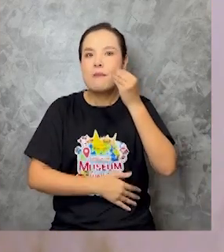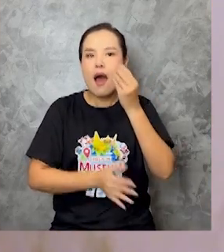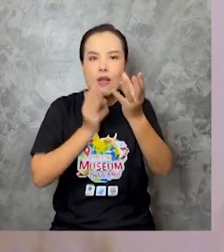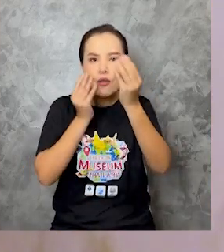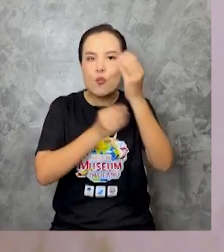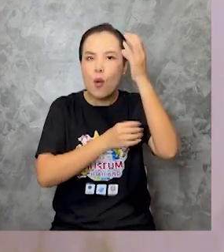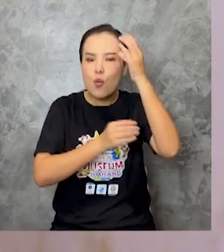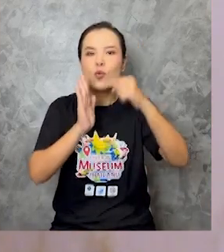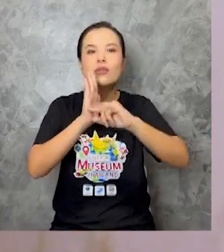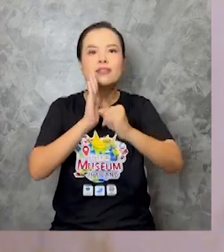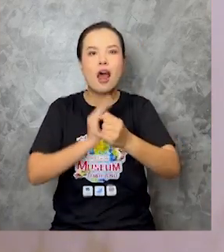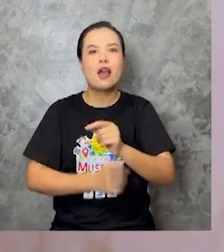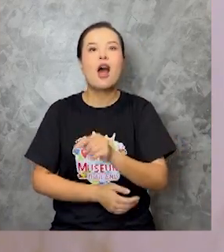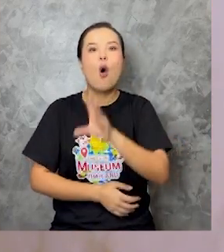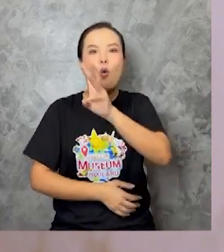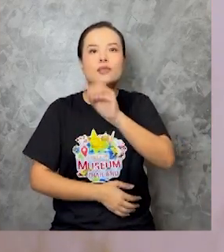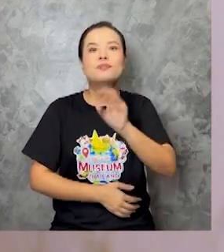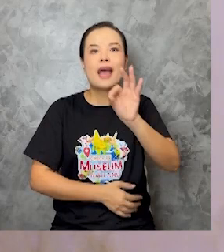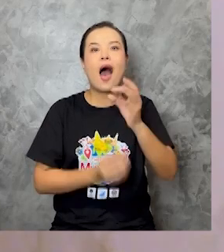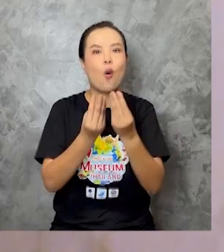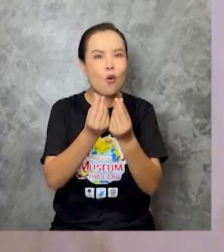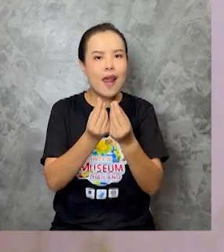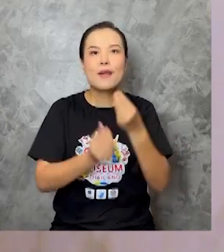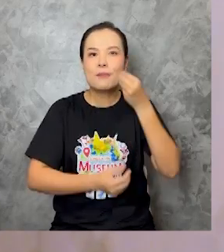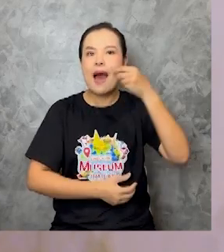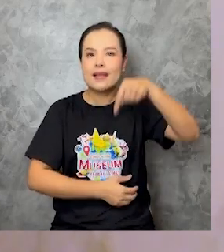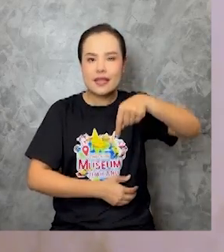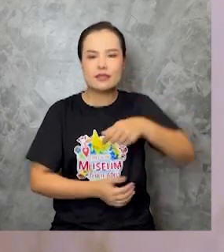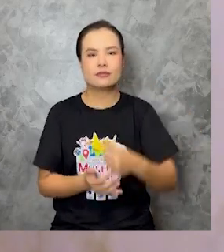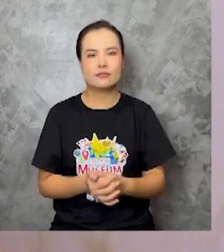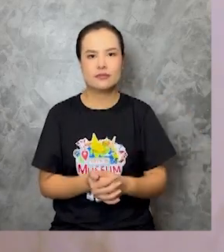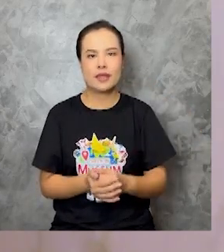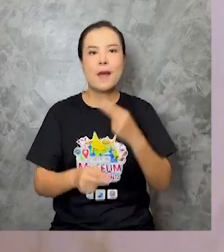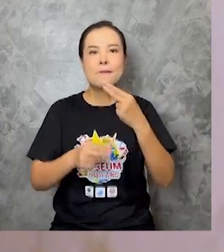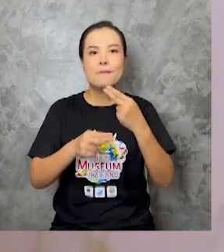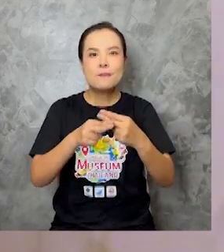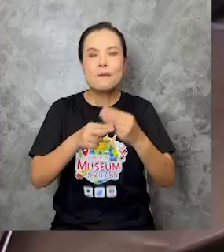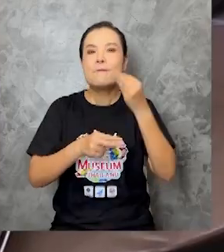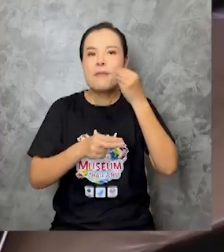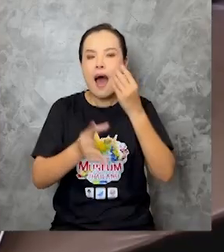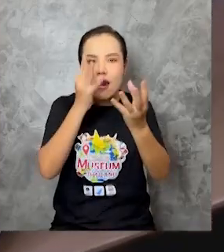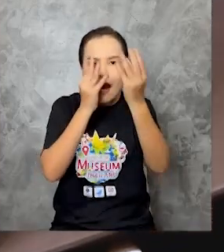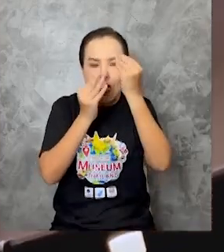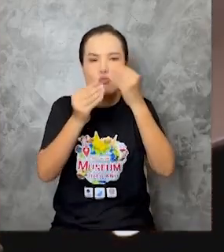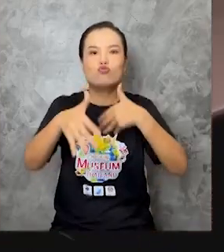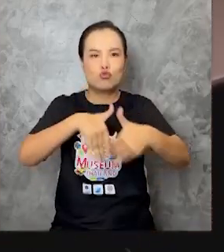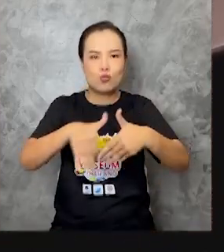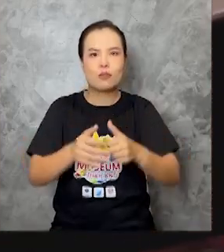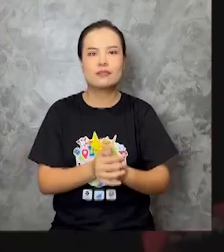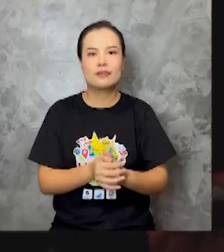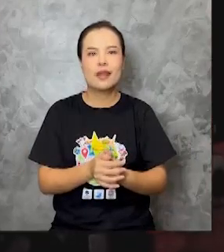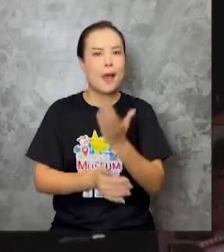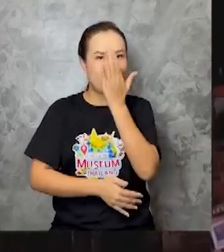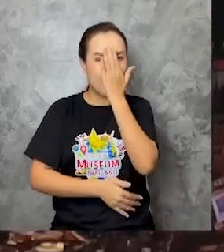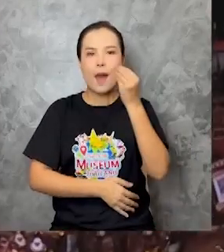ริมน้ำจันทบูรณ์เลขที่69หลังนี้นะคะเราใช้ชื่อว่าบ้านเรียนรู้ชุมชนเพราะฉะนั้นทุกคนที่มาถึงหน้าบ้านเ